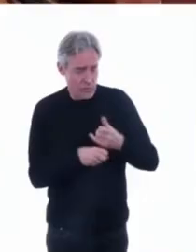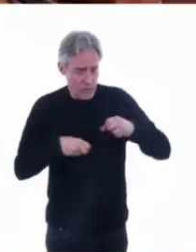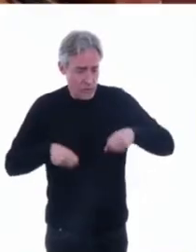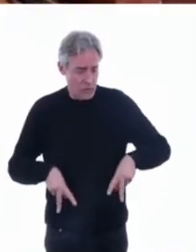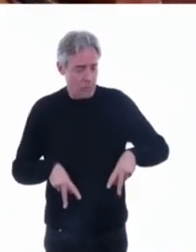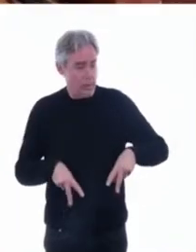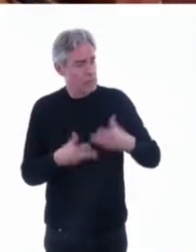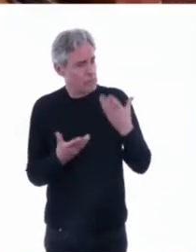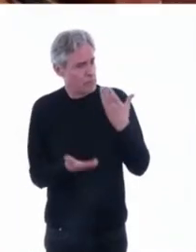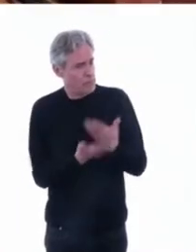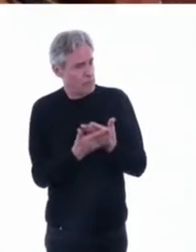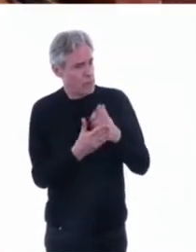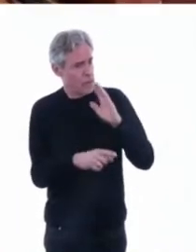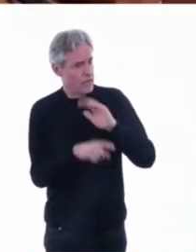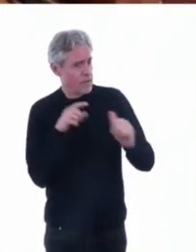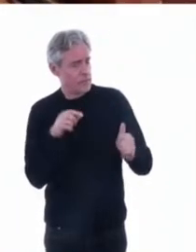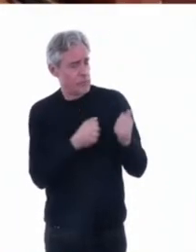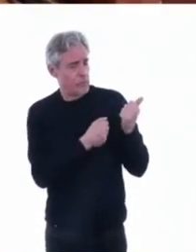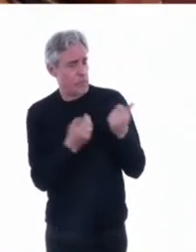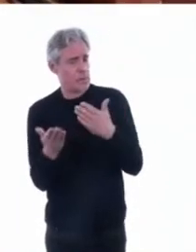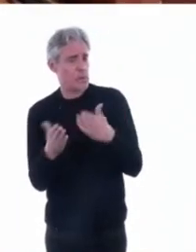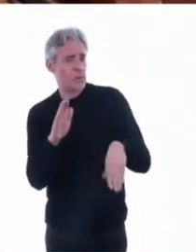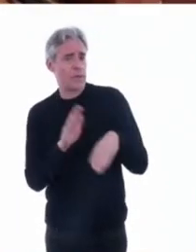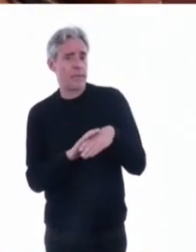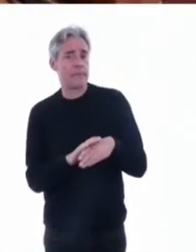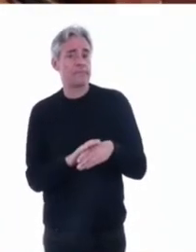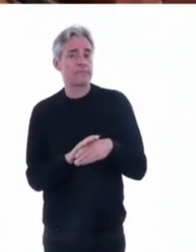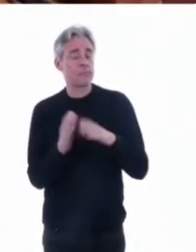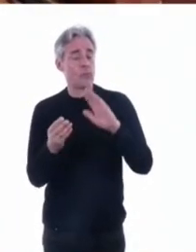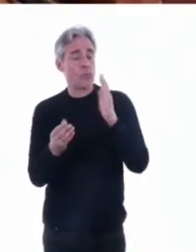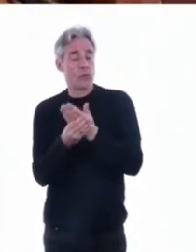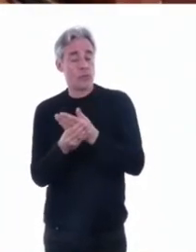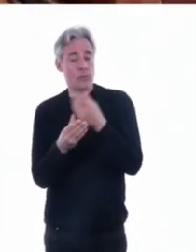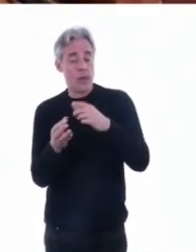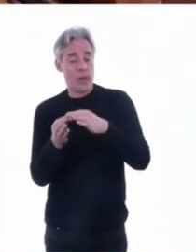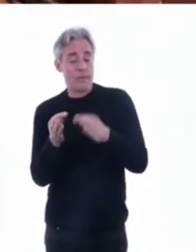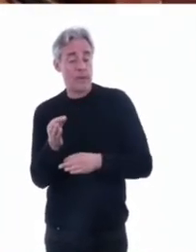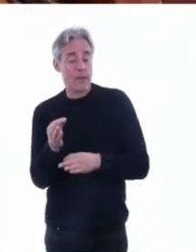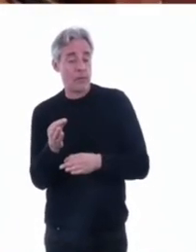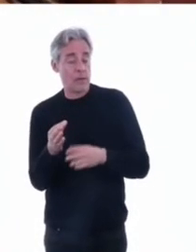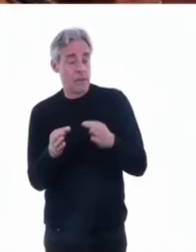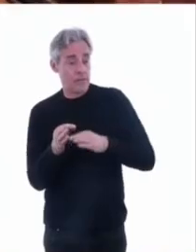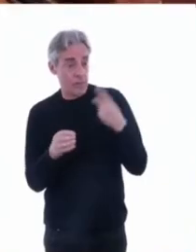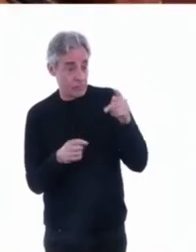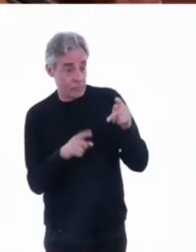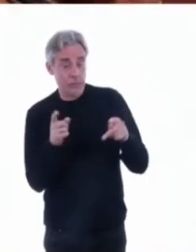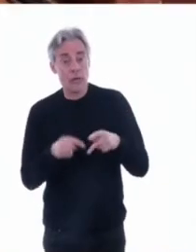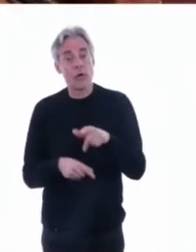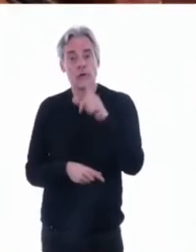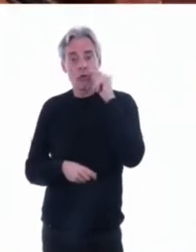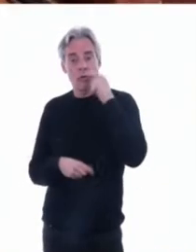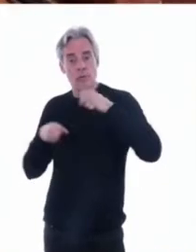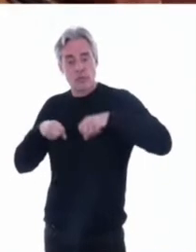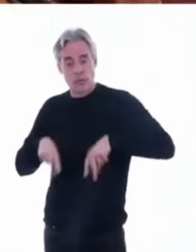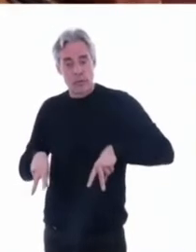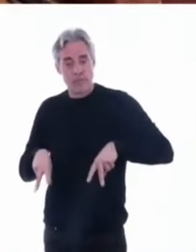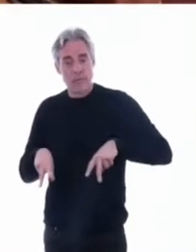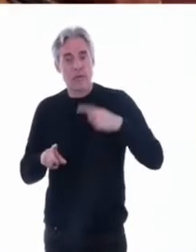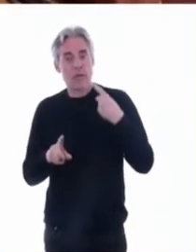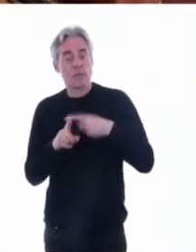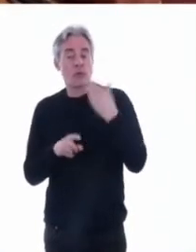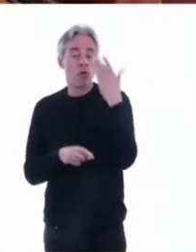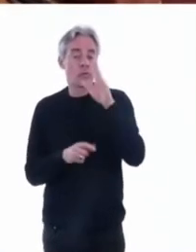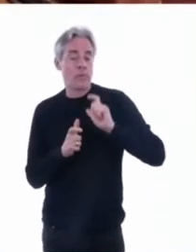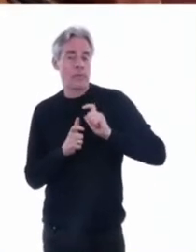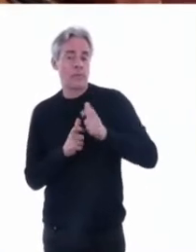Ce document, nous sommes d'accord, est un bilan, pas le vôtre, celui d'Alain Juppé et de ceux qui lui ont